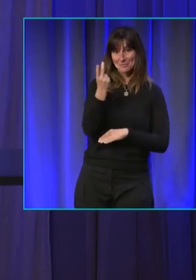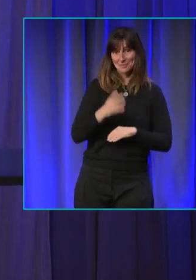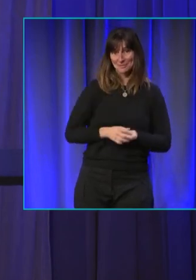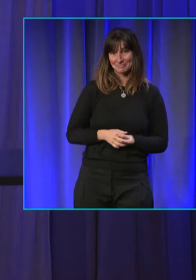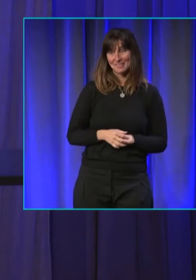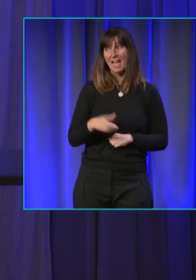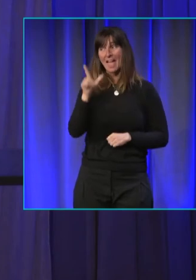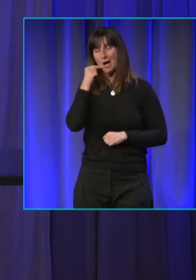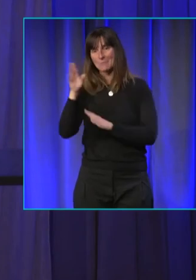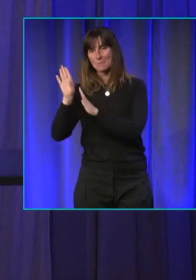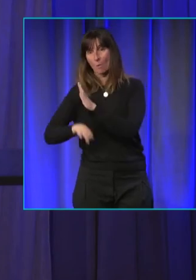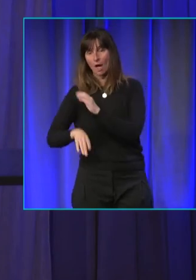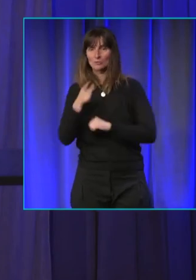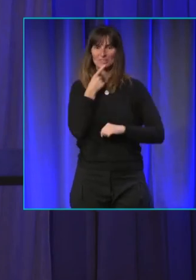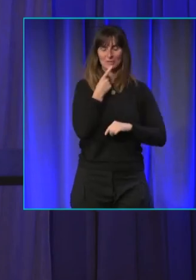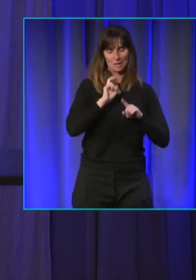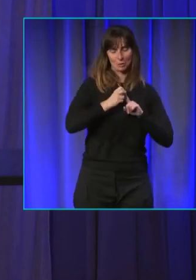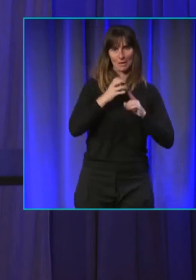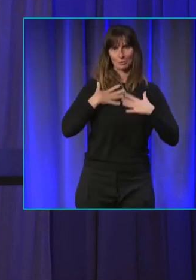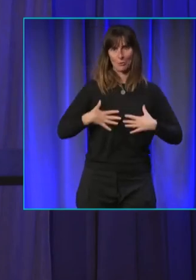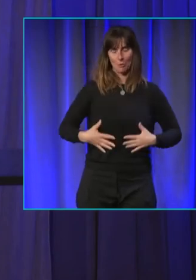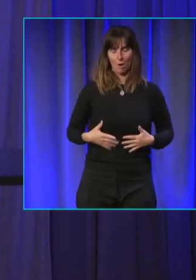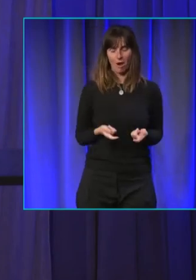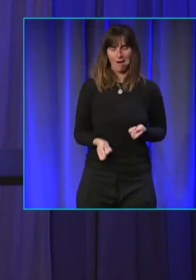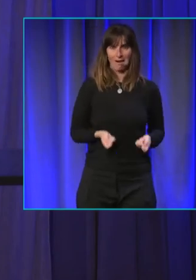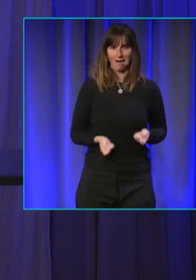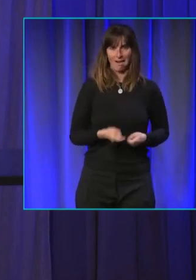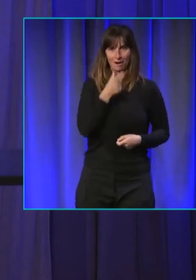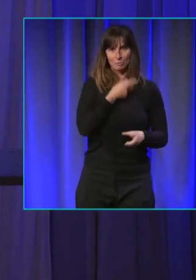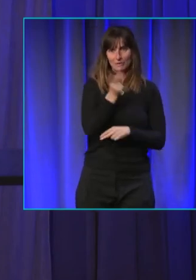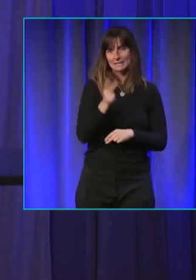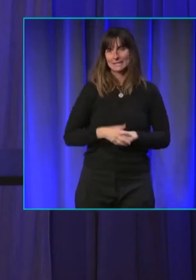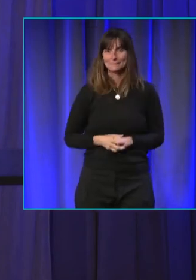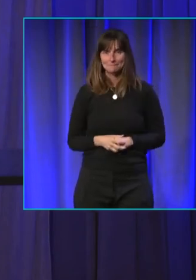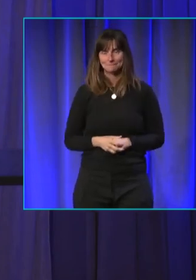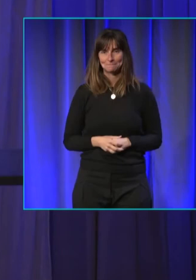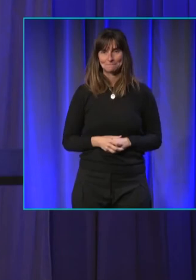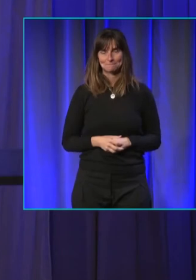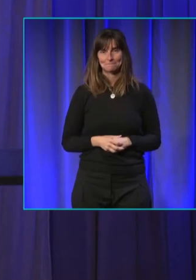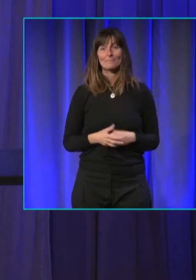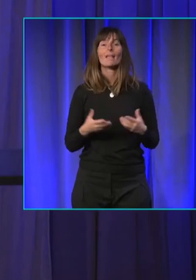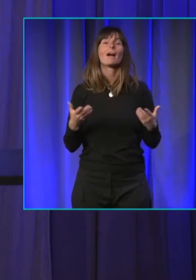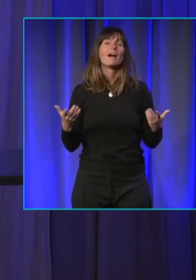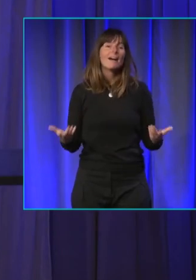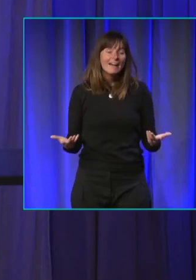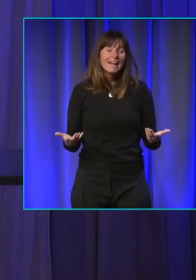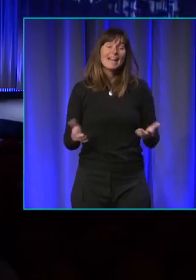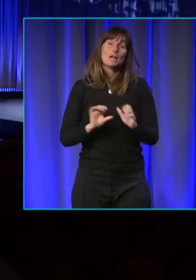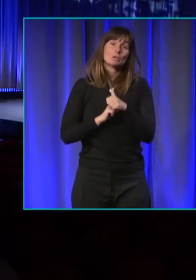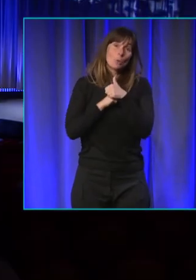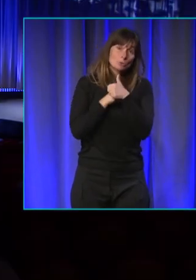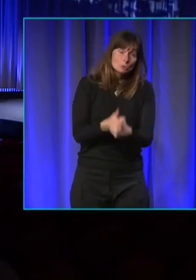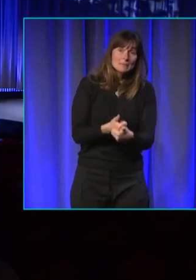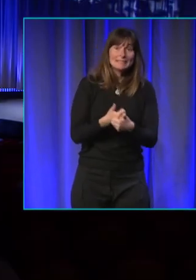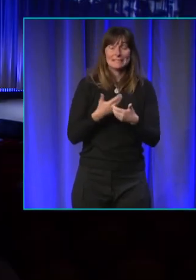que les hommes. Donc elles thermorégulent beaucoup mieux que les hommes. Donc certes, en fonction de la nature de